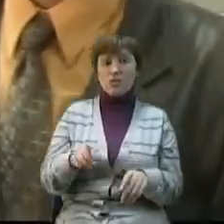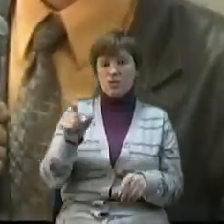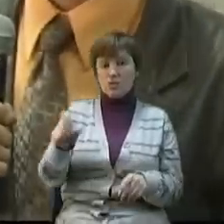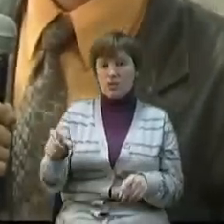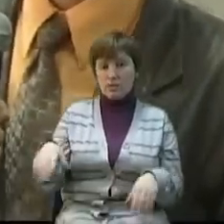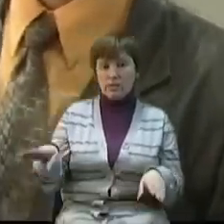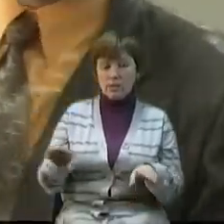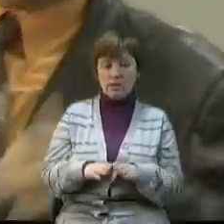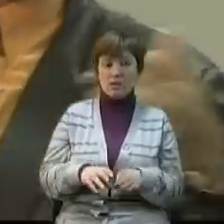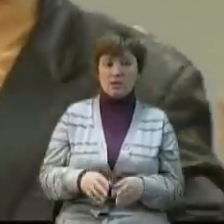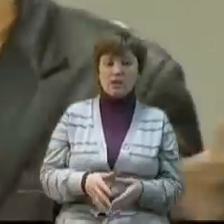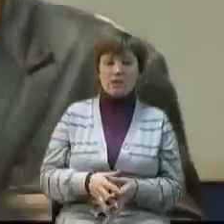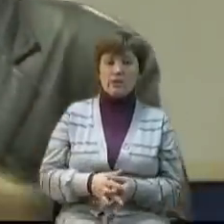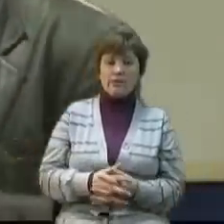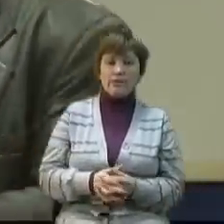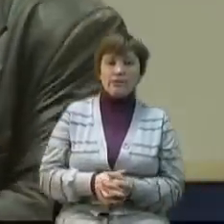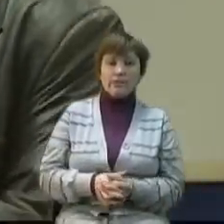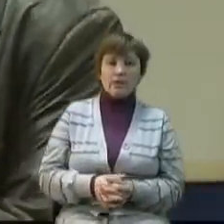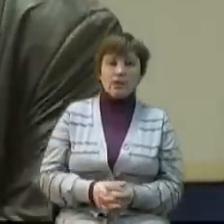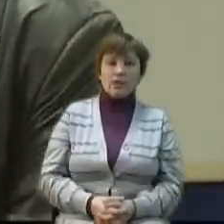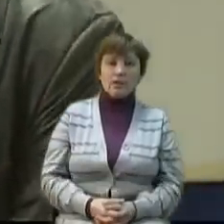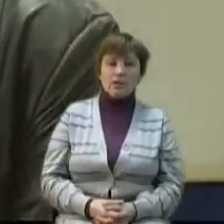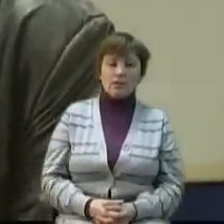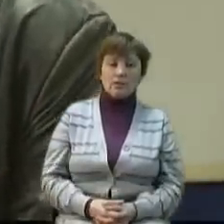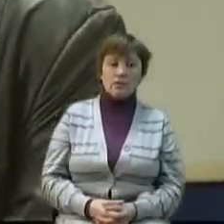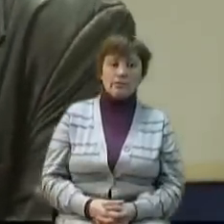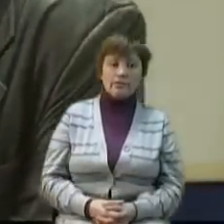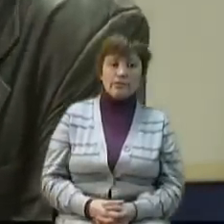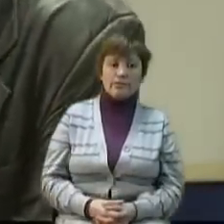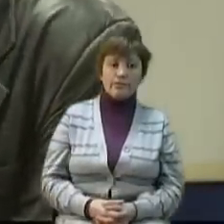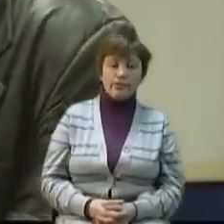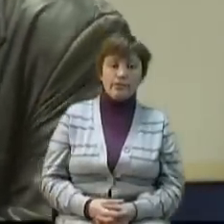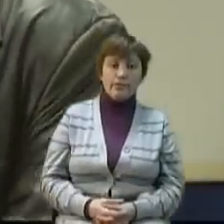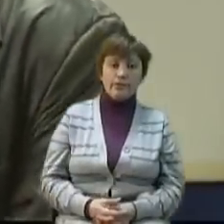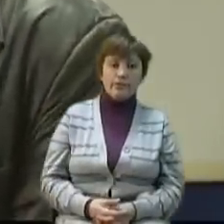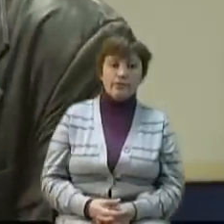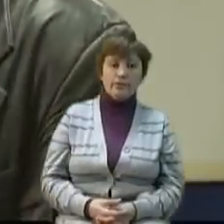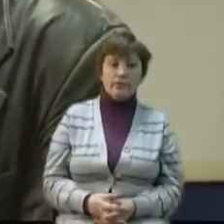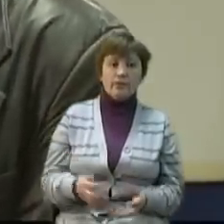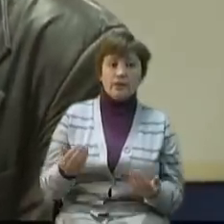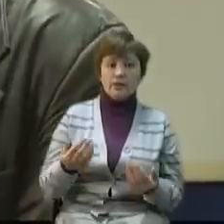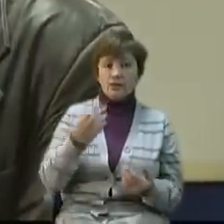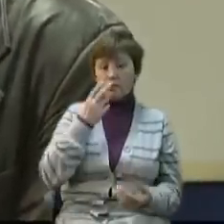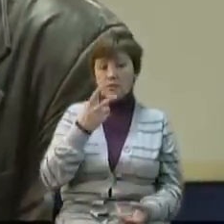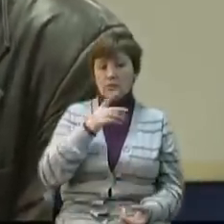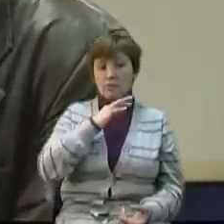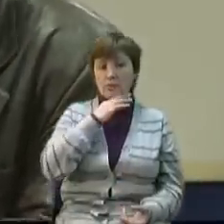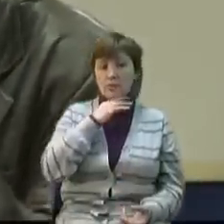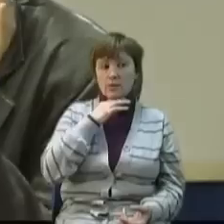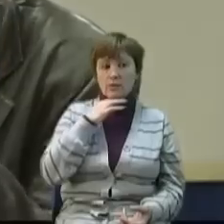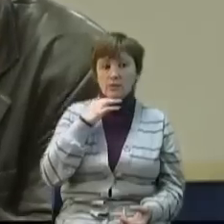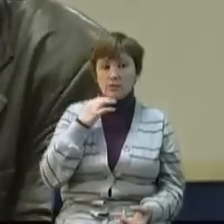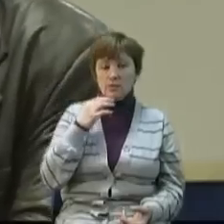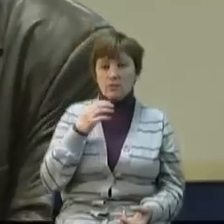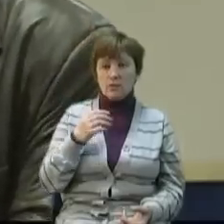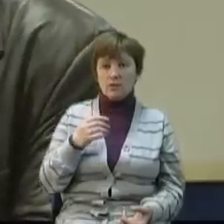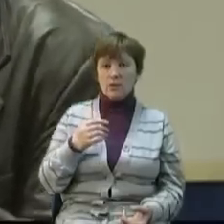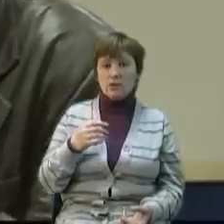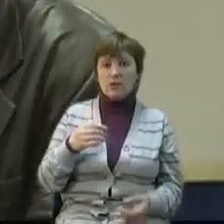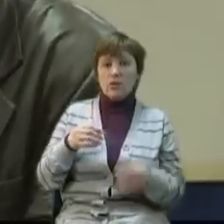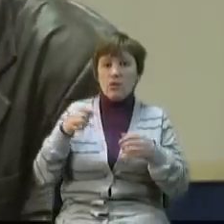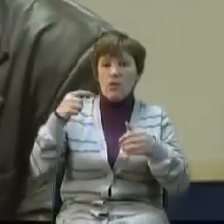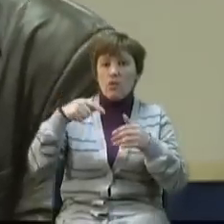человека. И сейчас смотрю такое, очень много уже укоренилось